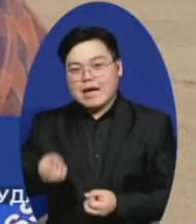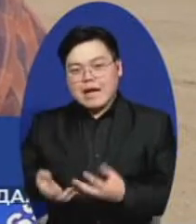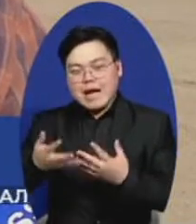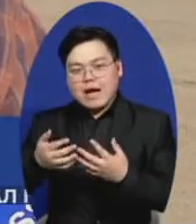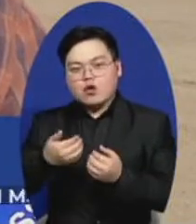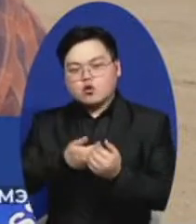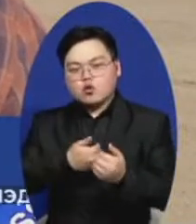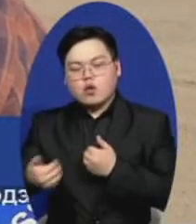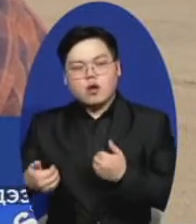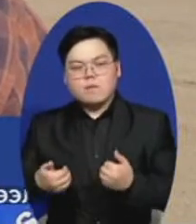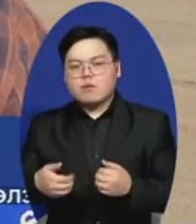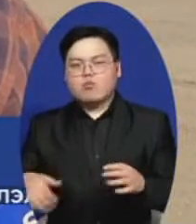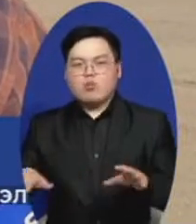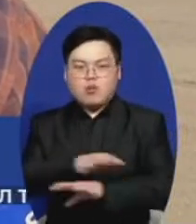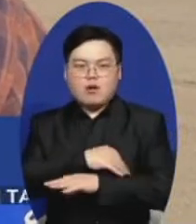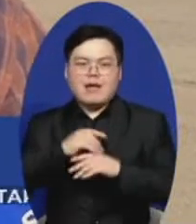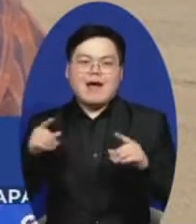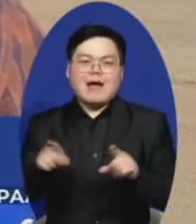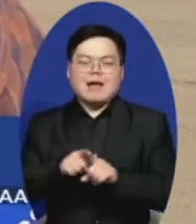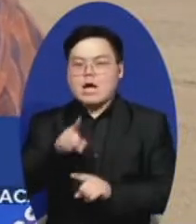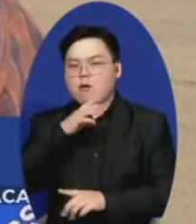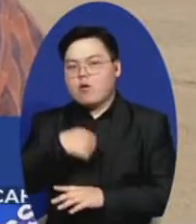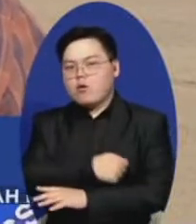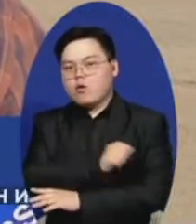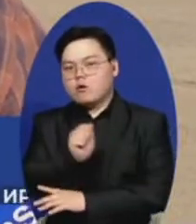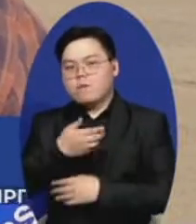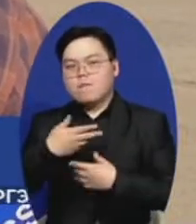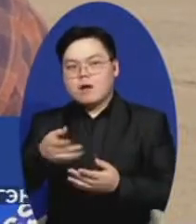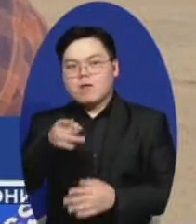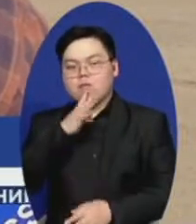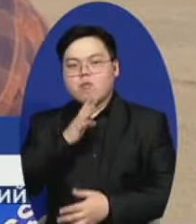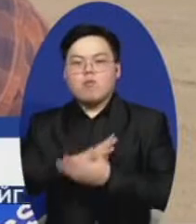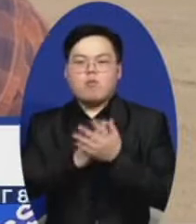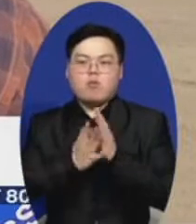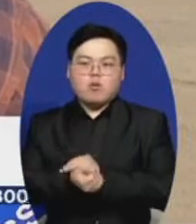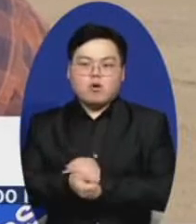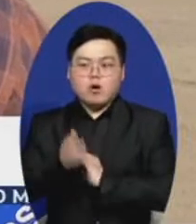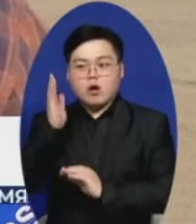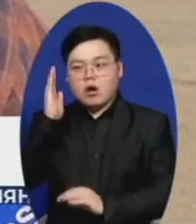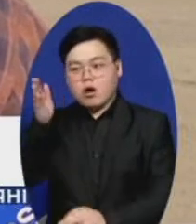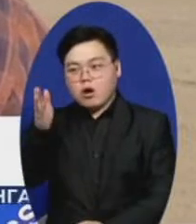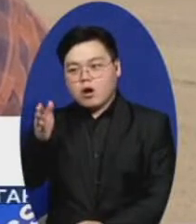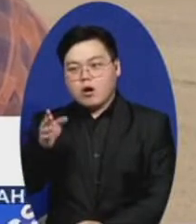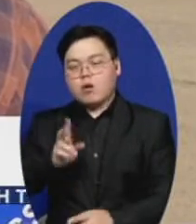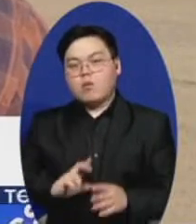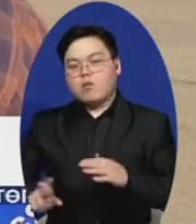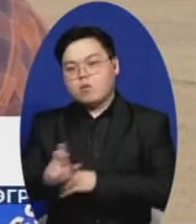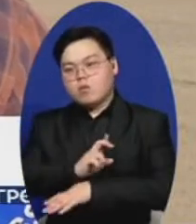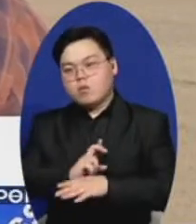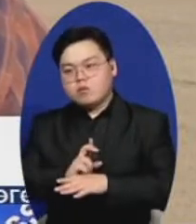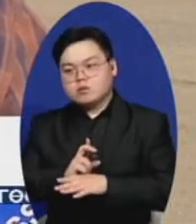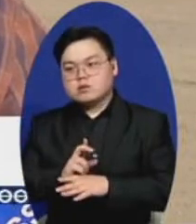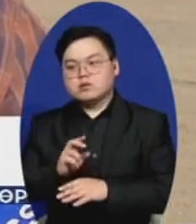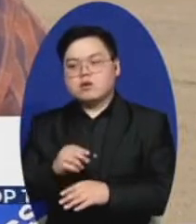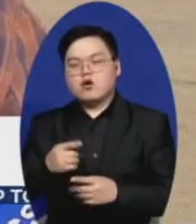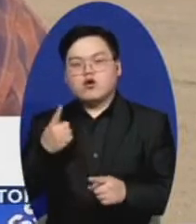ангилахгүйгээр урамшуулл олгоно. А гэхдээ бол бас энэ ас хязгаар бүс нутаг